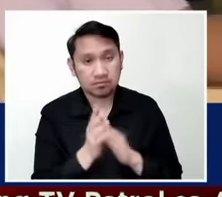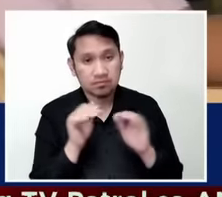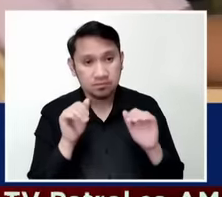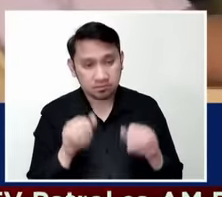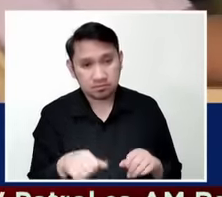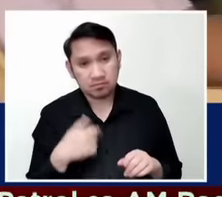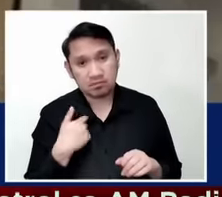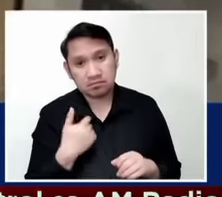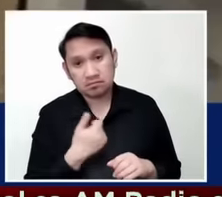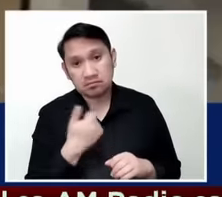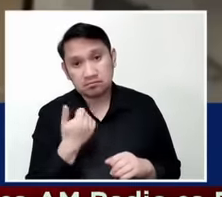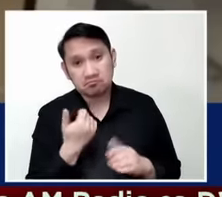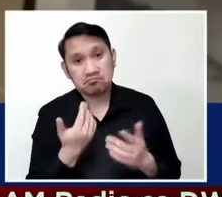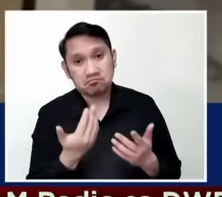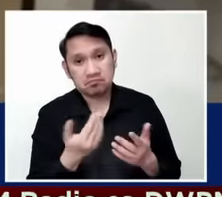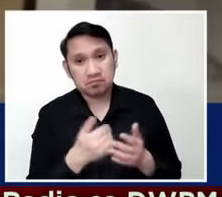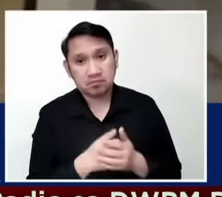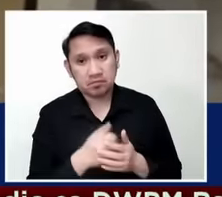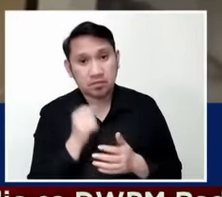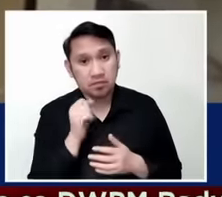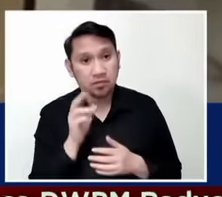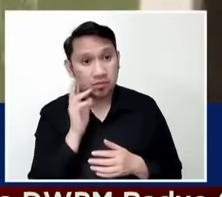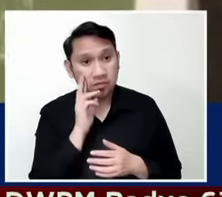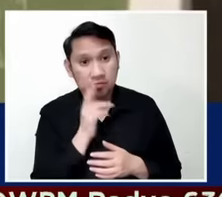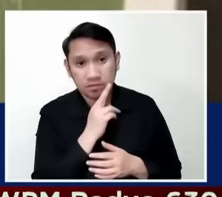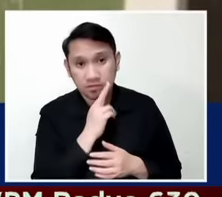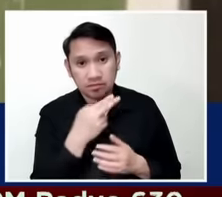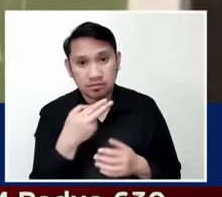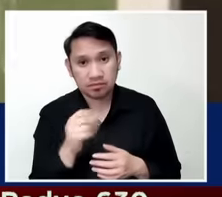opsyon ng mga papasok sa senior high school.